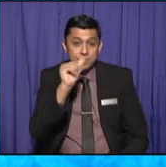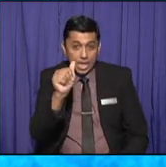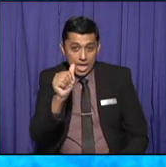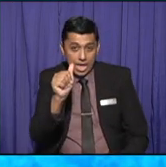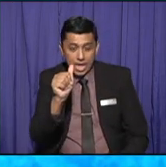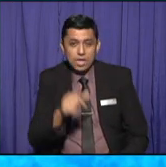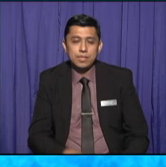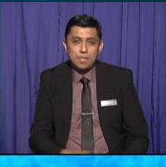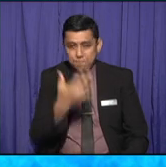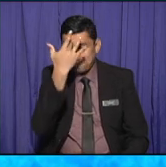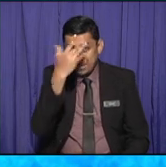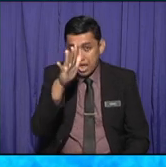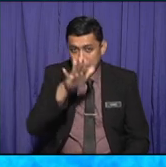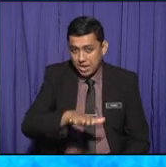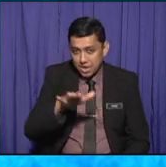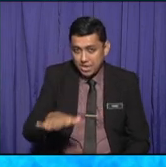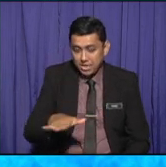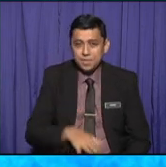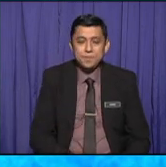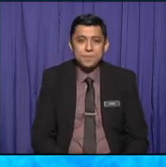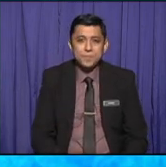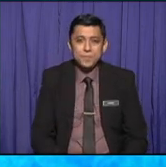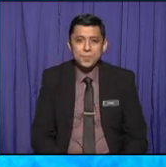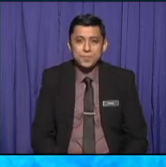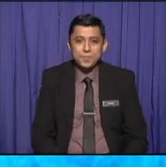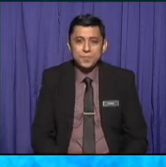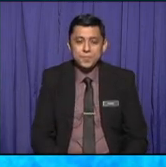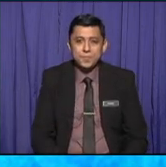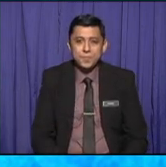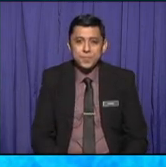Ca, pandai adik-adik.